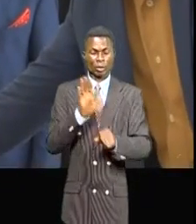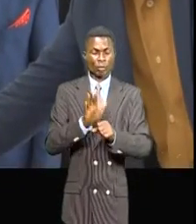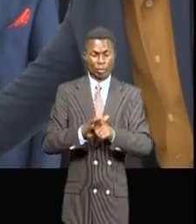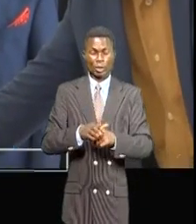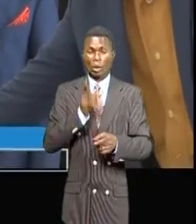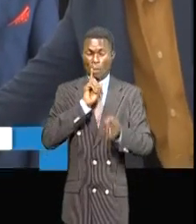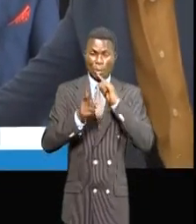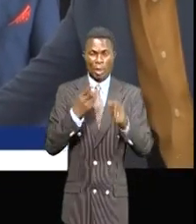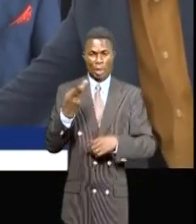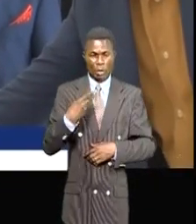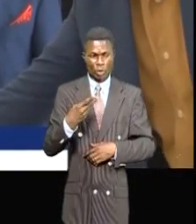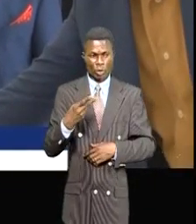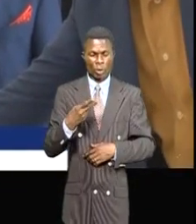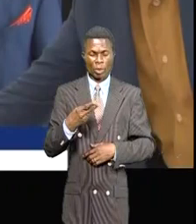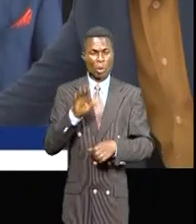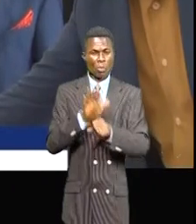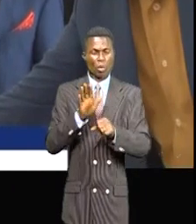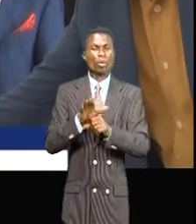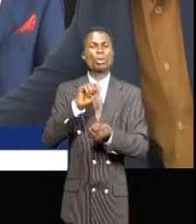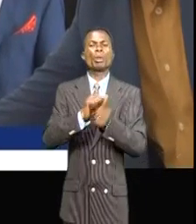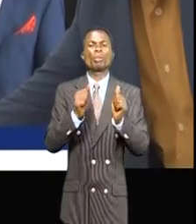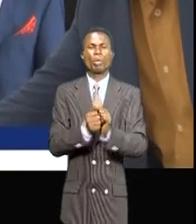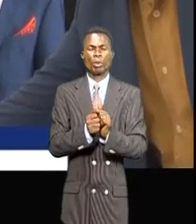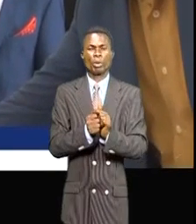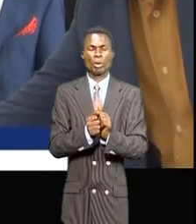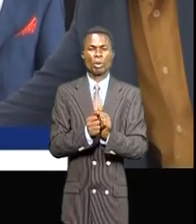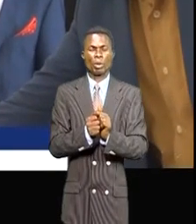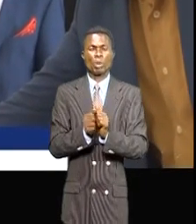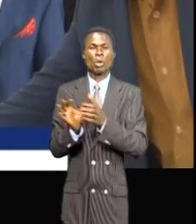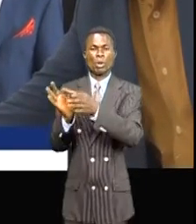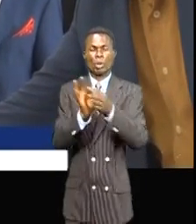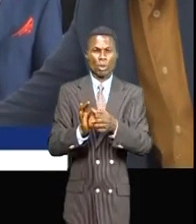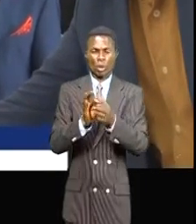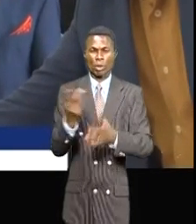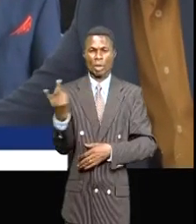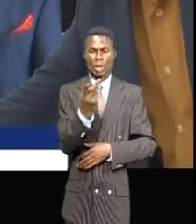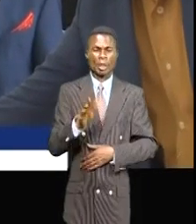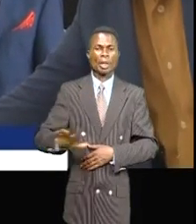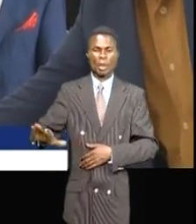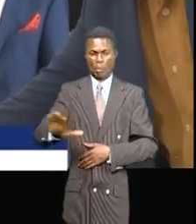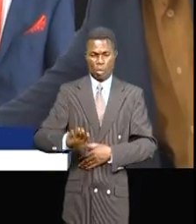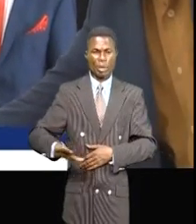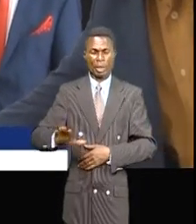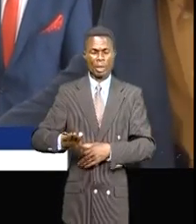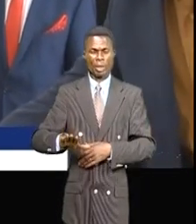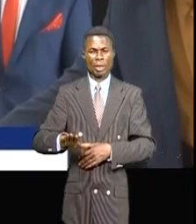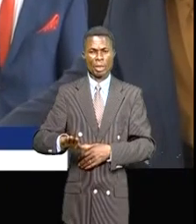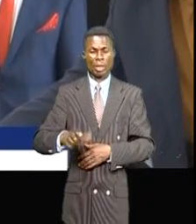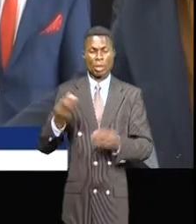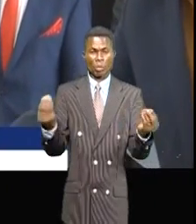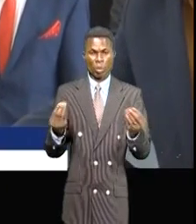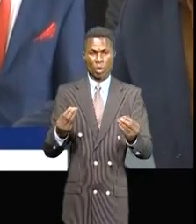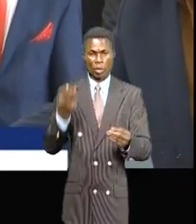discuter plusieurs questions de notre coopération bilatérale en vue